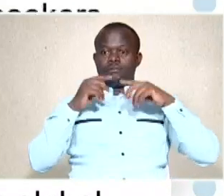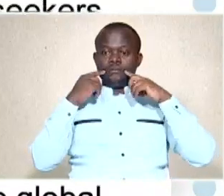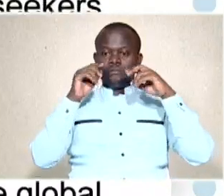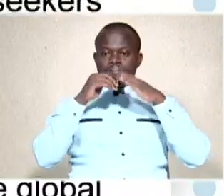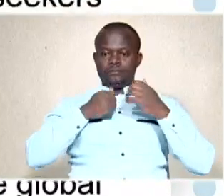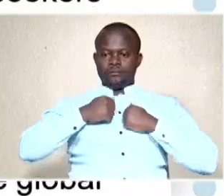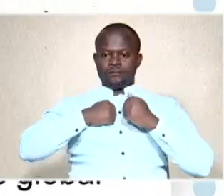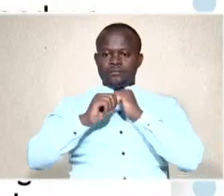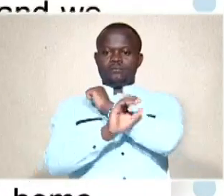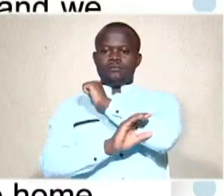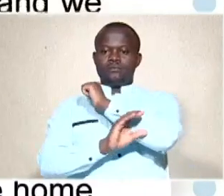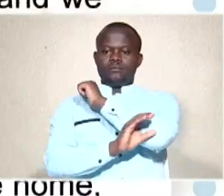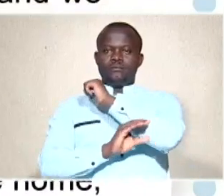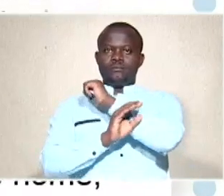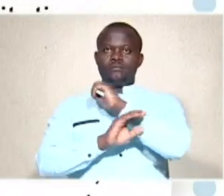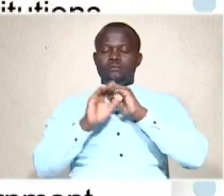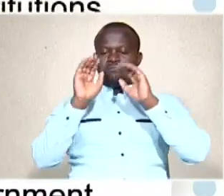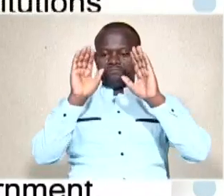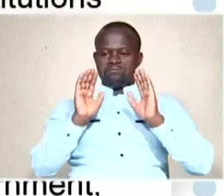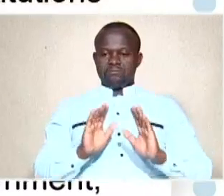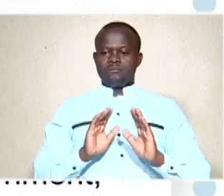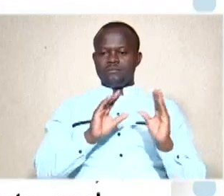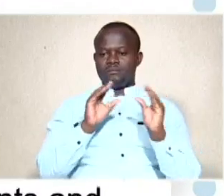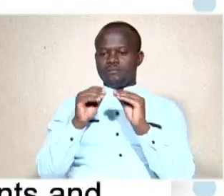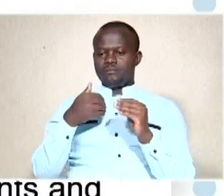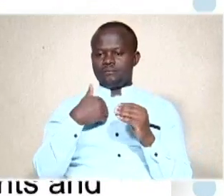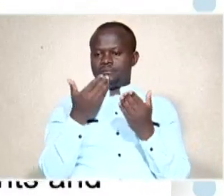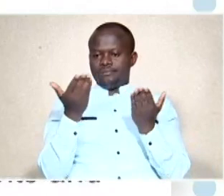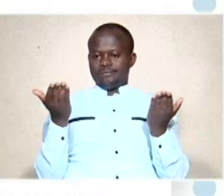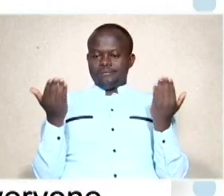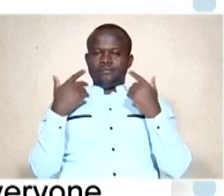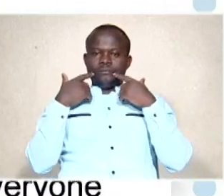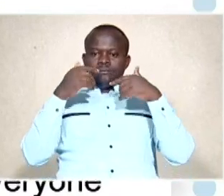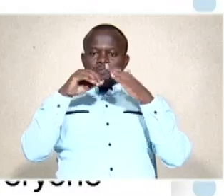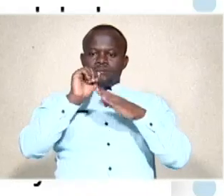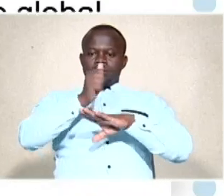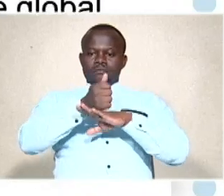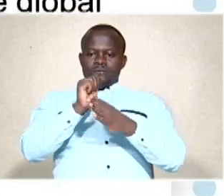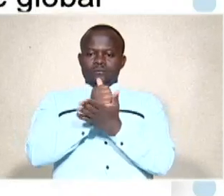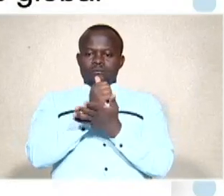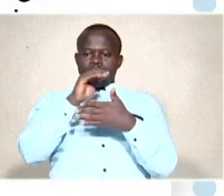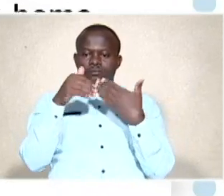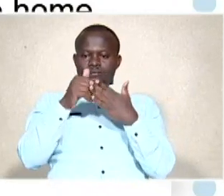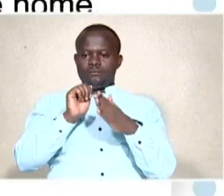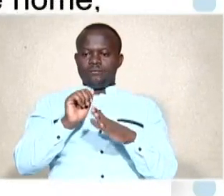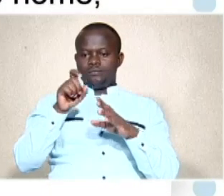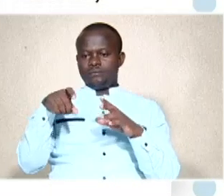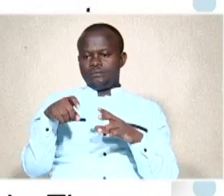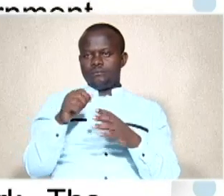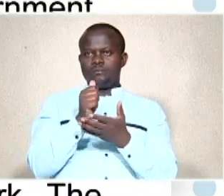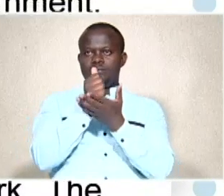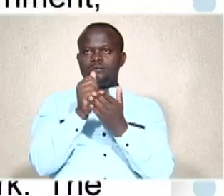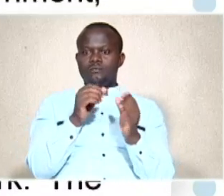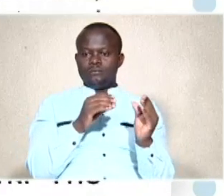igihugu gitekanye ndetse ko nta kibazo abimukira bahagirira, ashimangira ko u Rwanda rwashyizeho ibyangombwa byose bikenewe byafasha